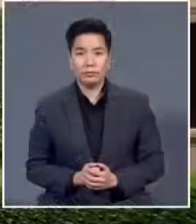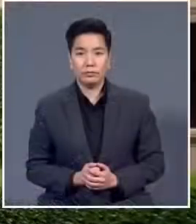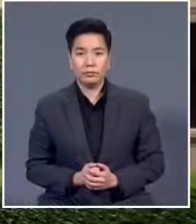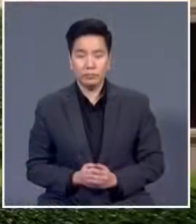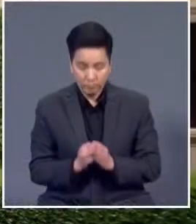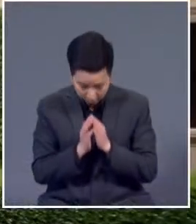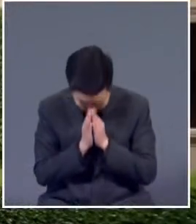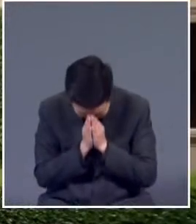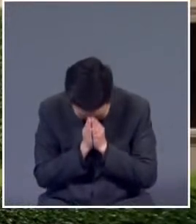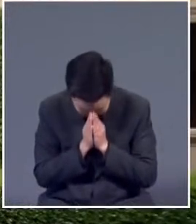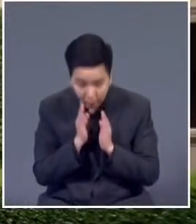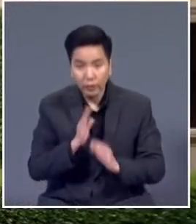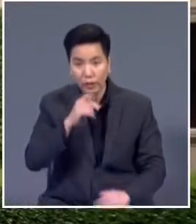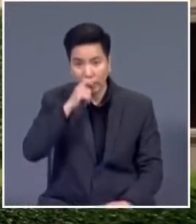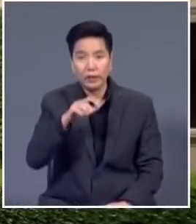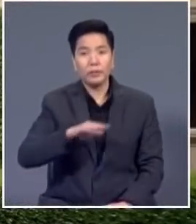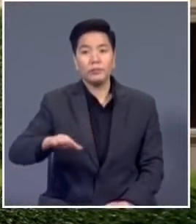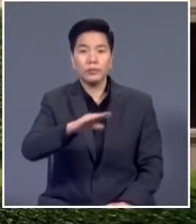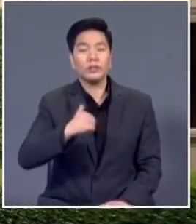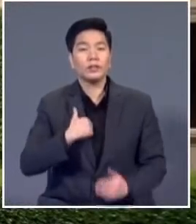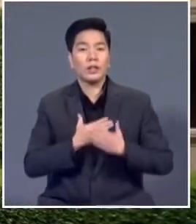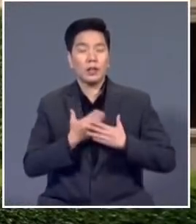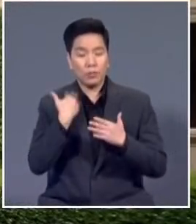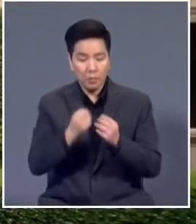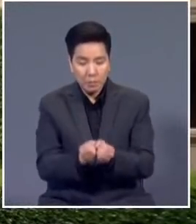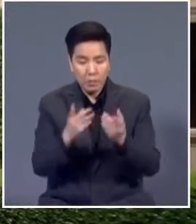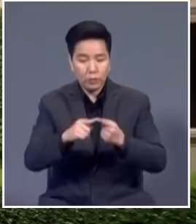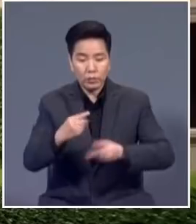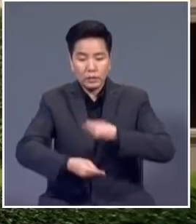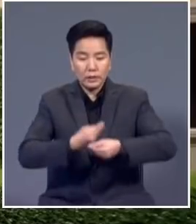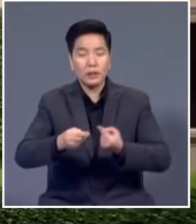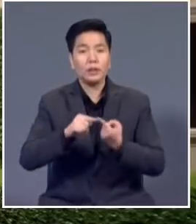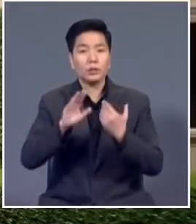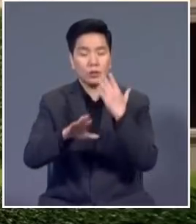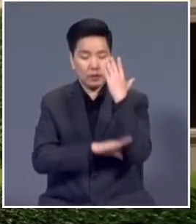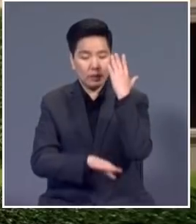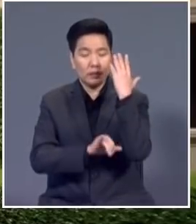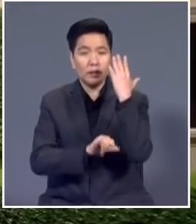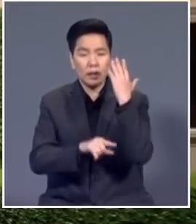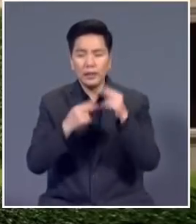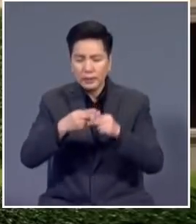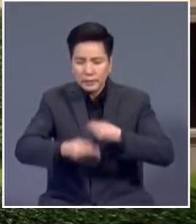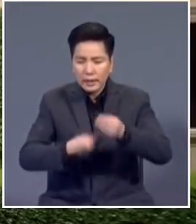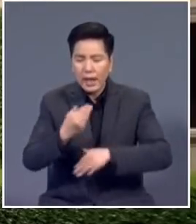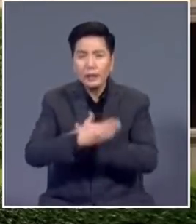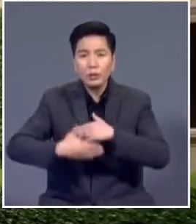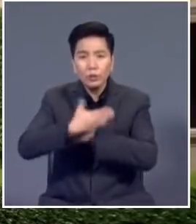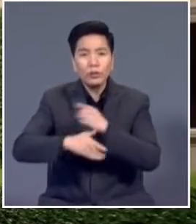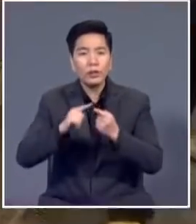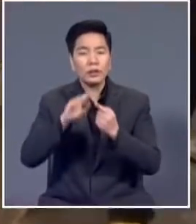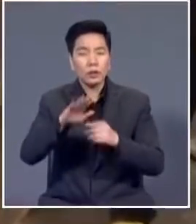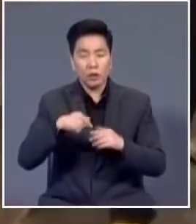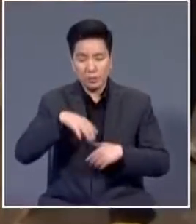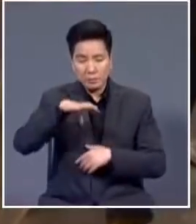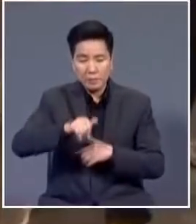สวัสดีครับพ่อแม่พี่น้องชาวไทยที่รักทุกท่านจากเหตุระเบิดภายในตลาดสดรถไฟพิมลชัยเทศบาลนครยะลาในช่วง